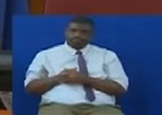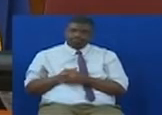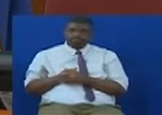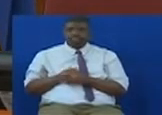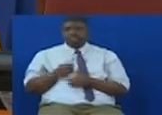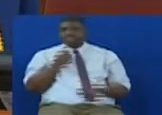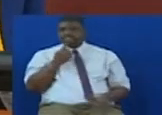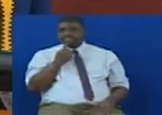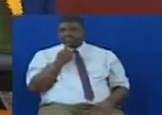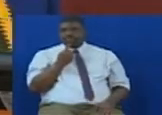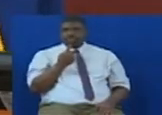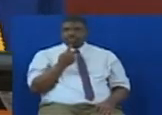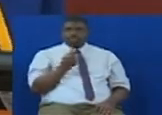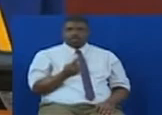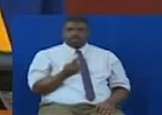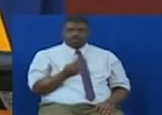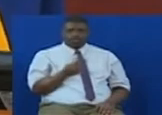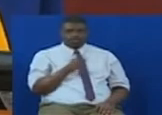niseme tu